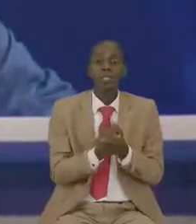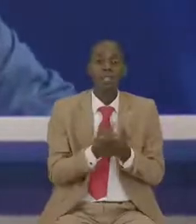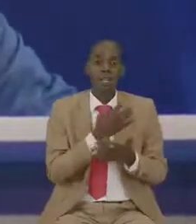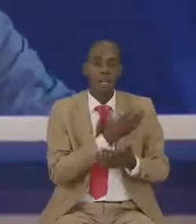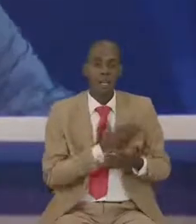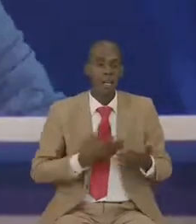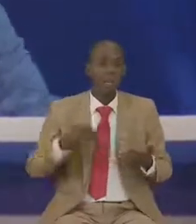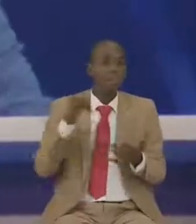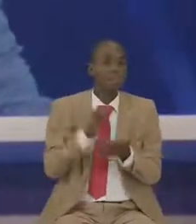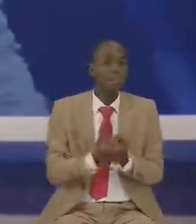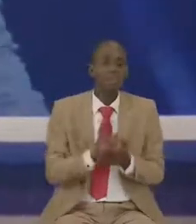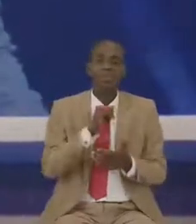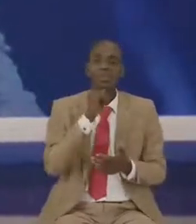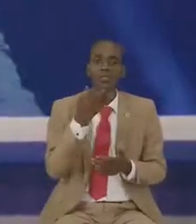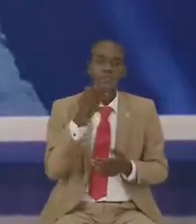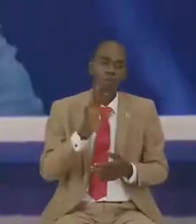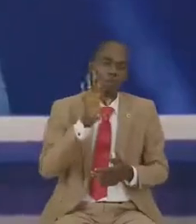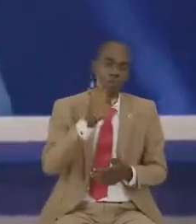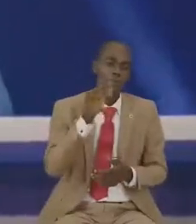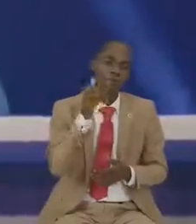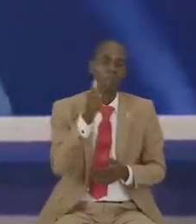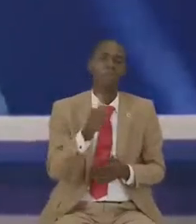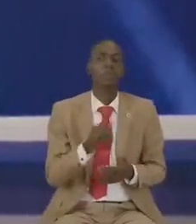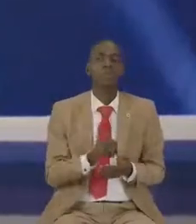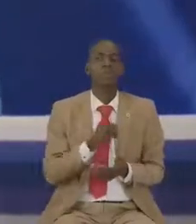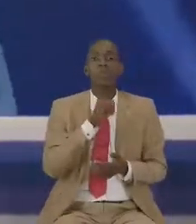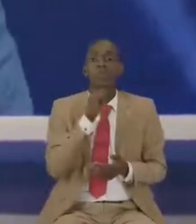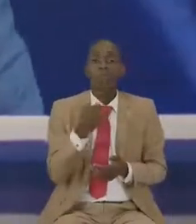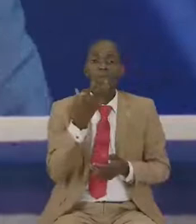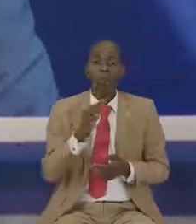sauvés, par le moyen de la foi.